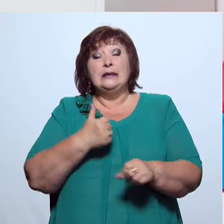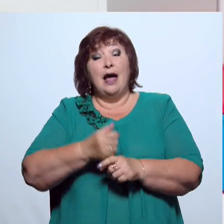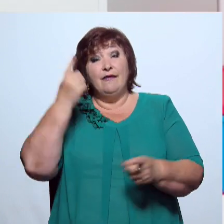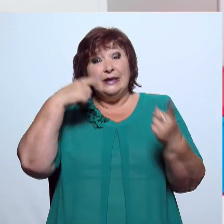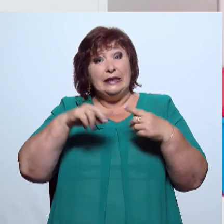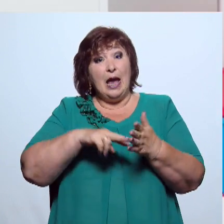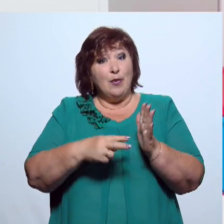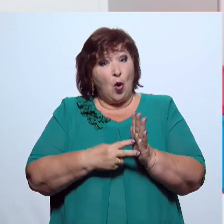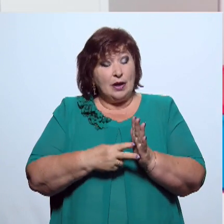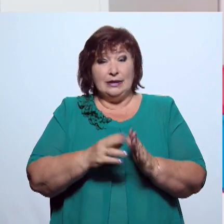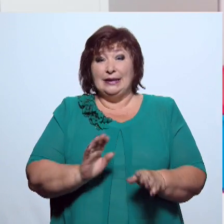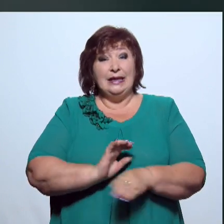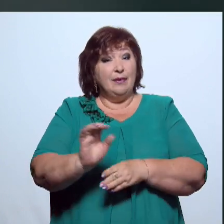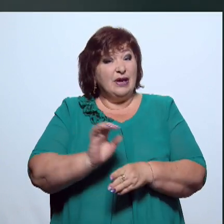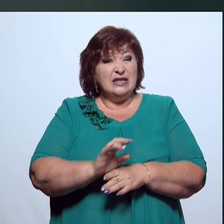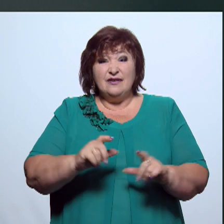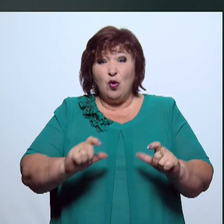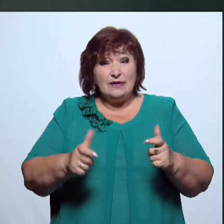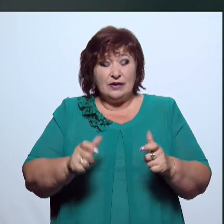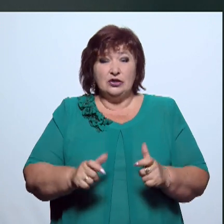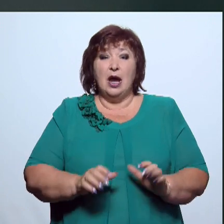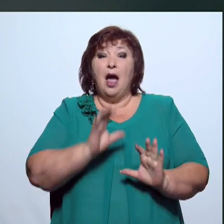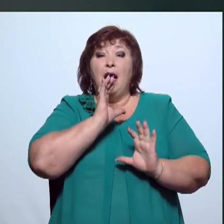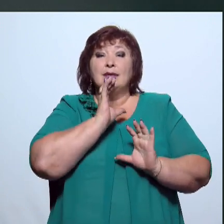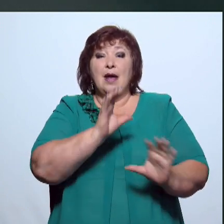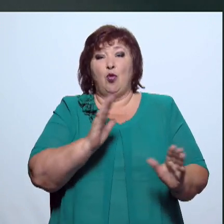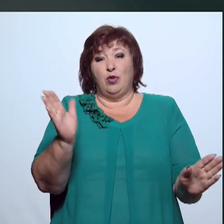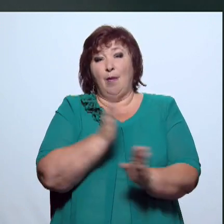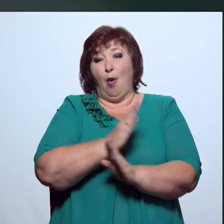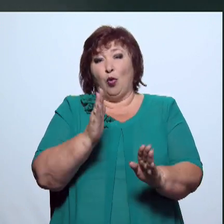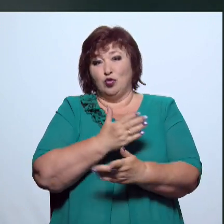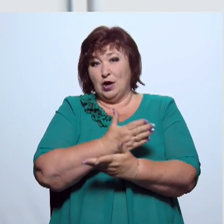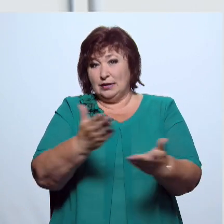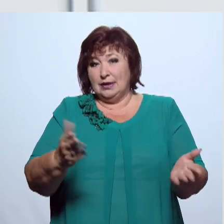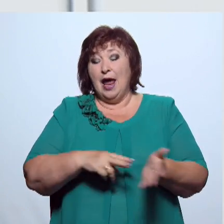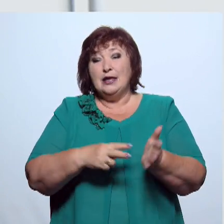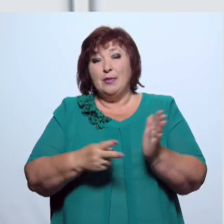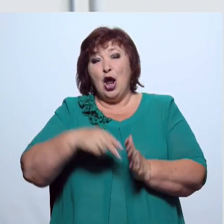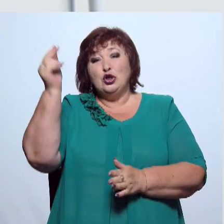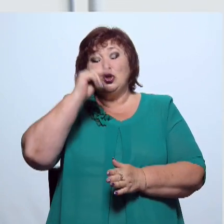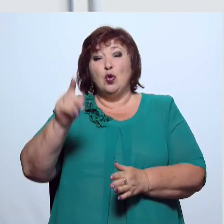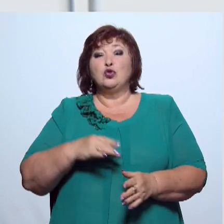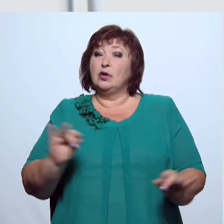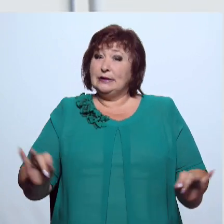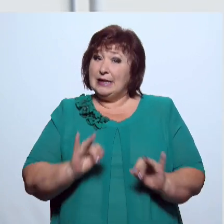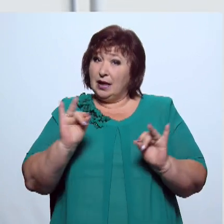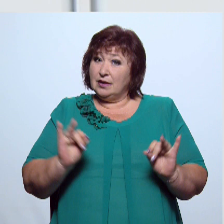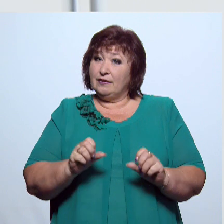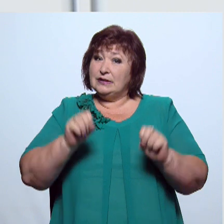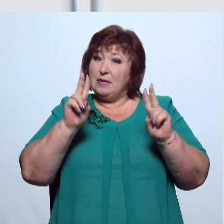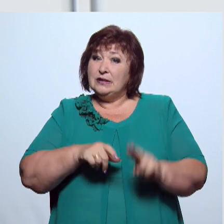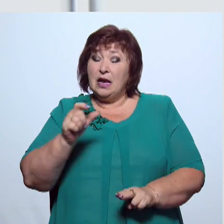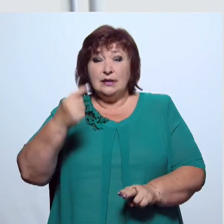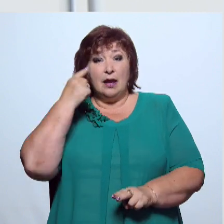проекта, считает наставник, это не производство кирпичей, а забота об окружающей среде. Экопроектом школьников уже заинтересовались